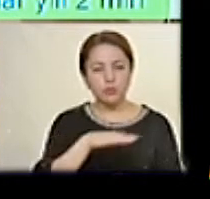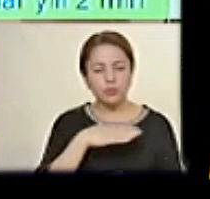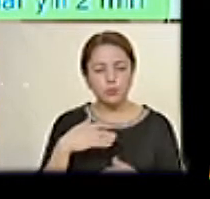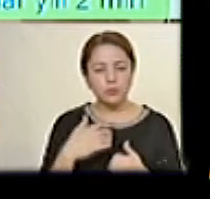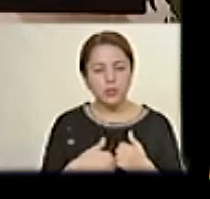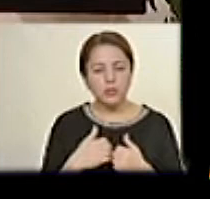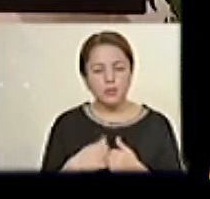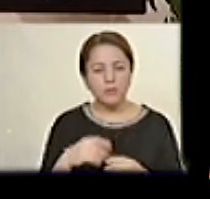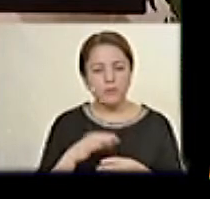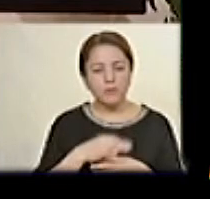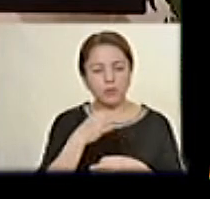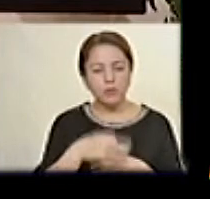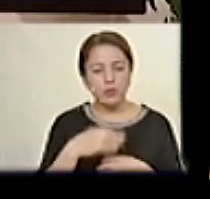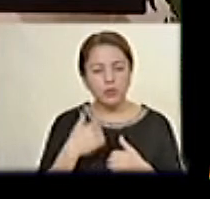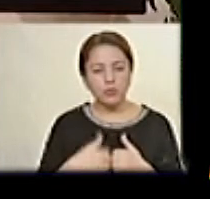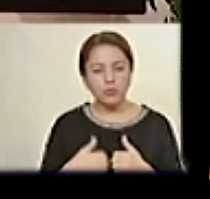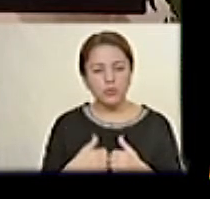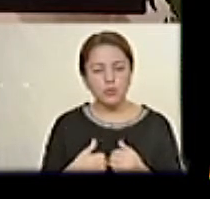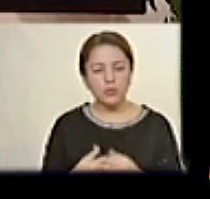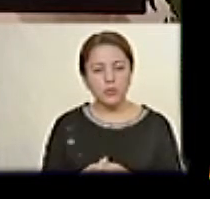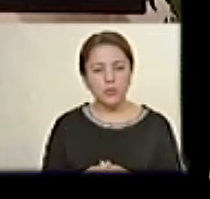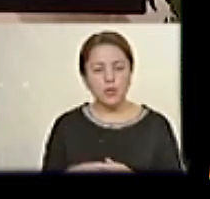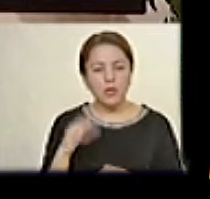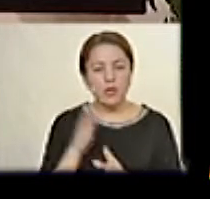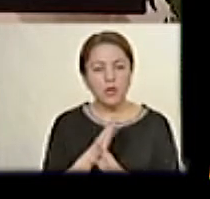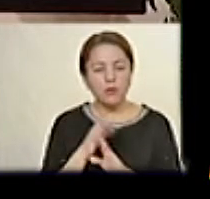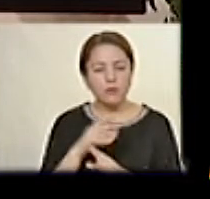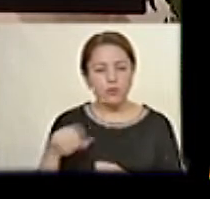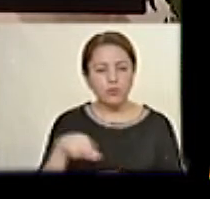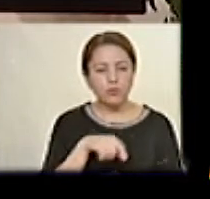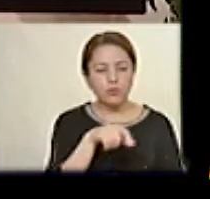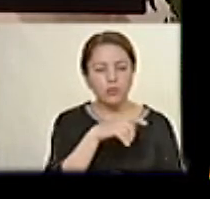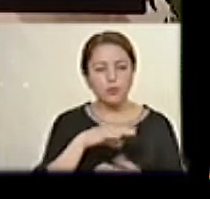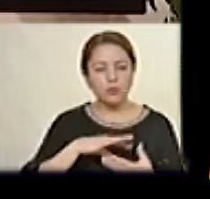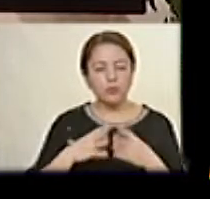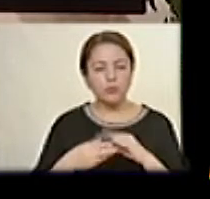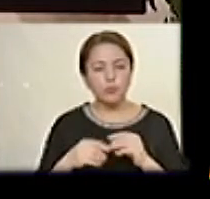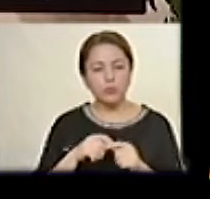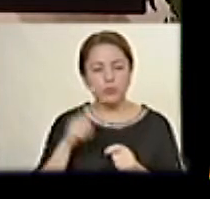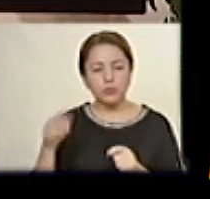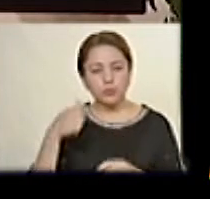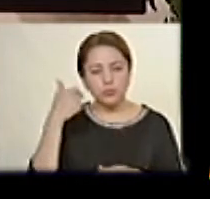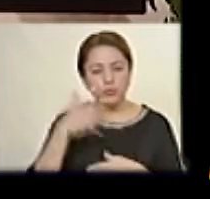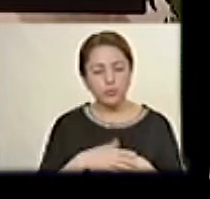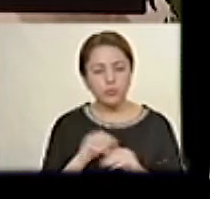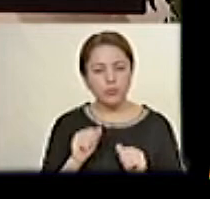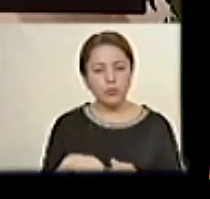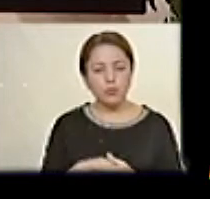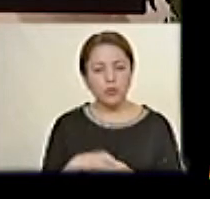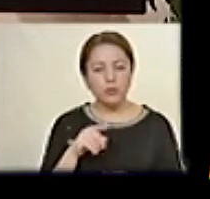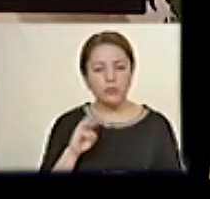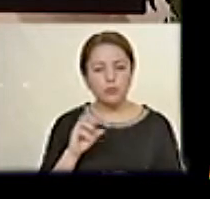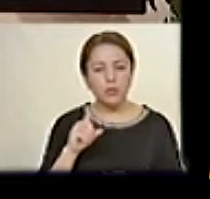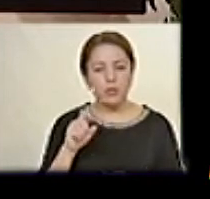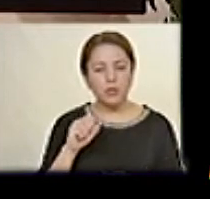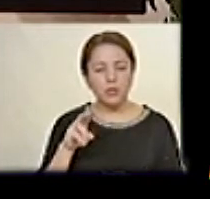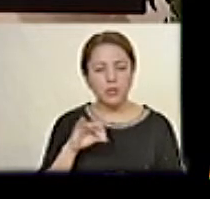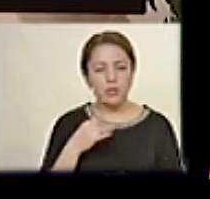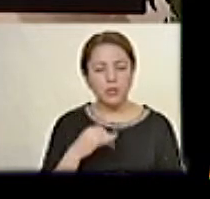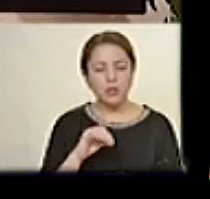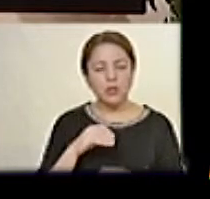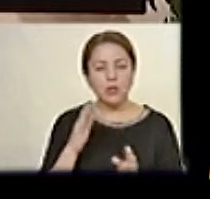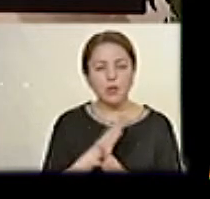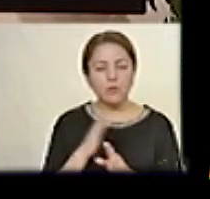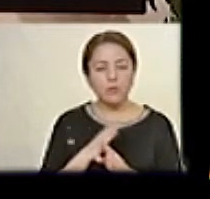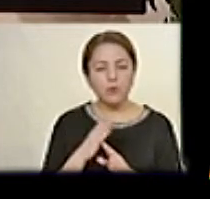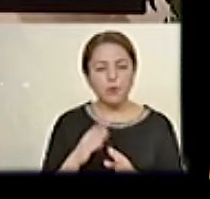orasidagi viloyatlar o'rtasida, demak, havo yo'llarining umumiy uzunligini tushunamiz. Demak, ana shu mahalliy havo yo'llarining umumiy uzunligi